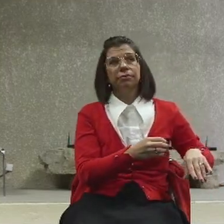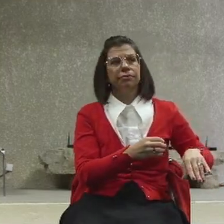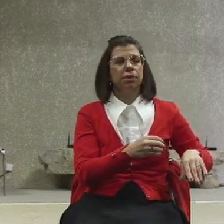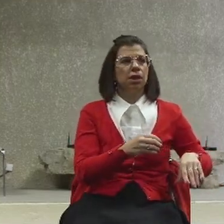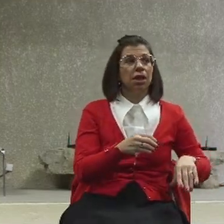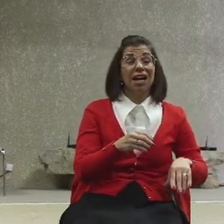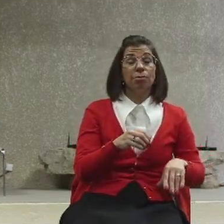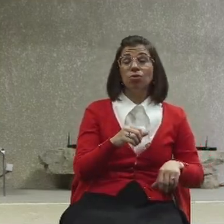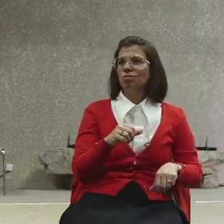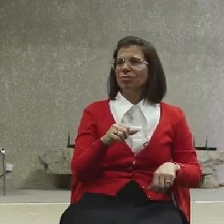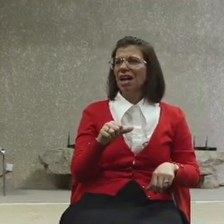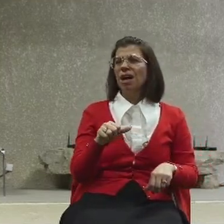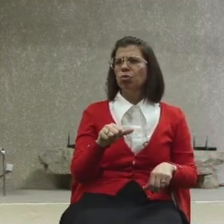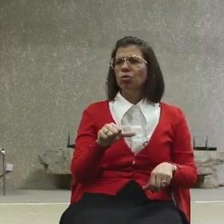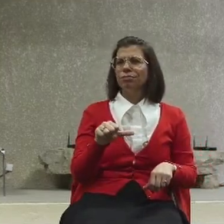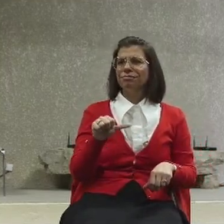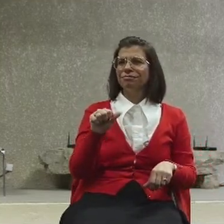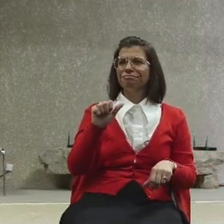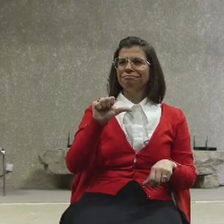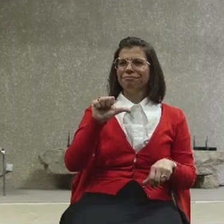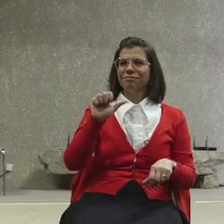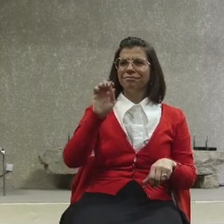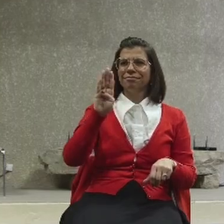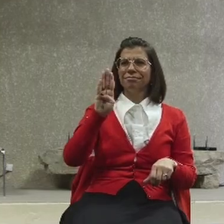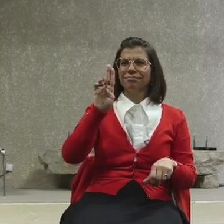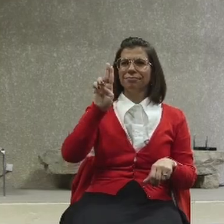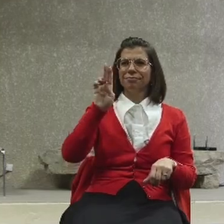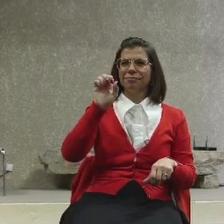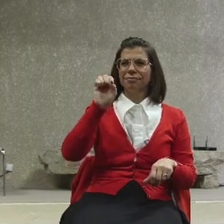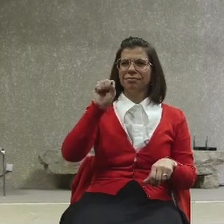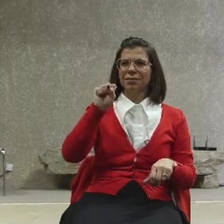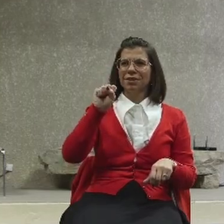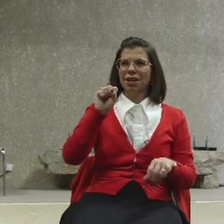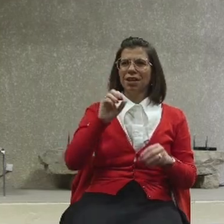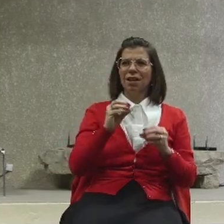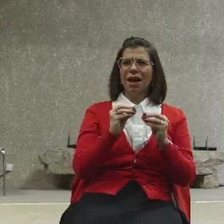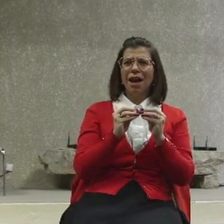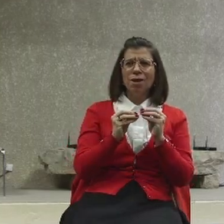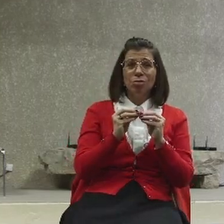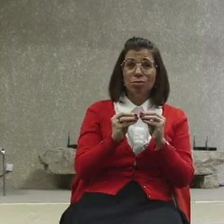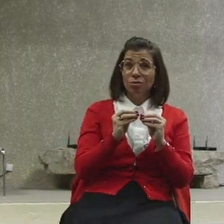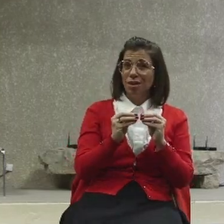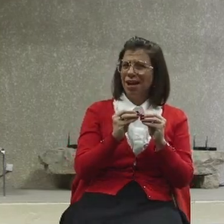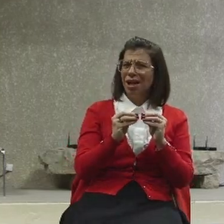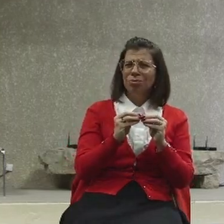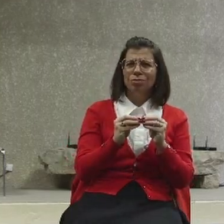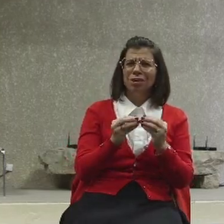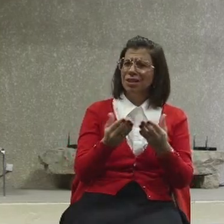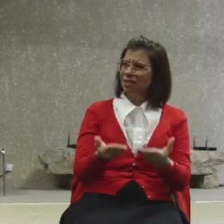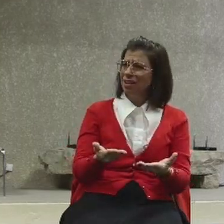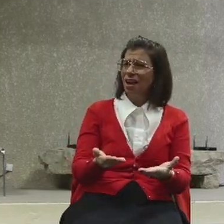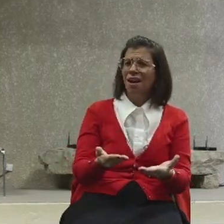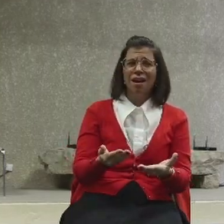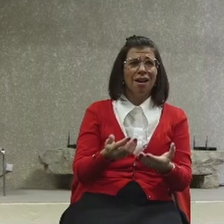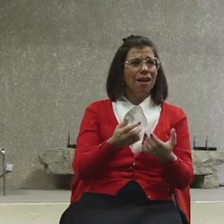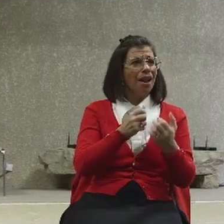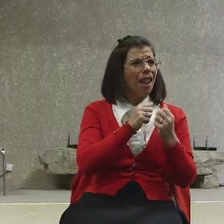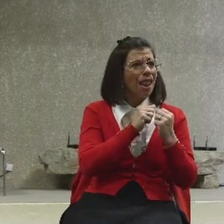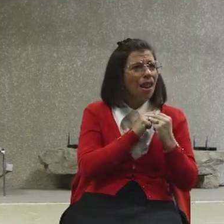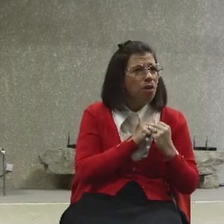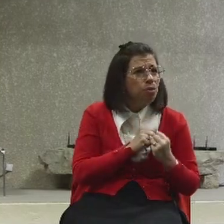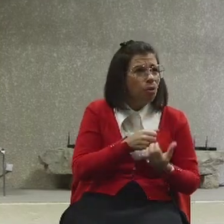en Christ. De ne pas croire en la puissance de la croix qui a crucifié le vieil homme et que désormais ce